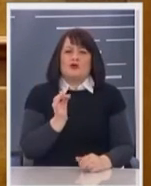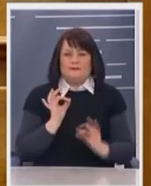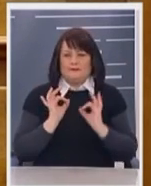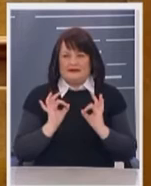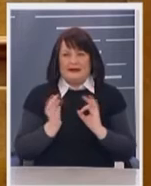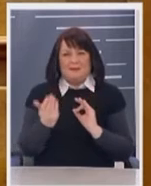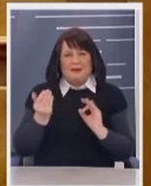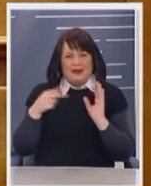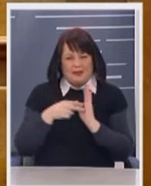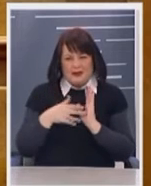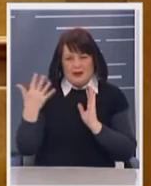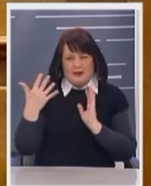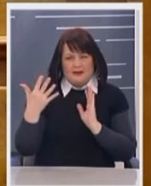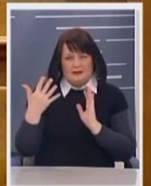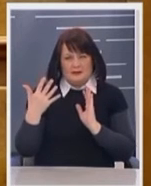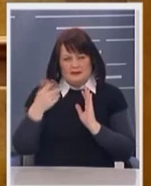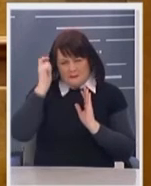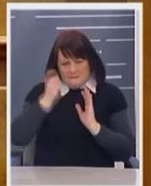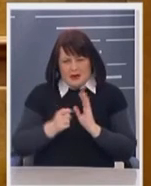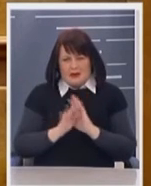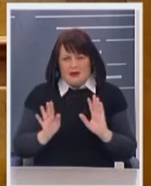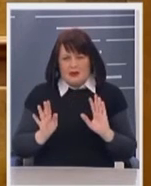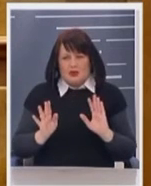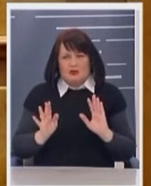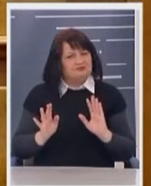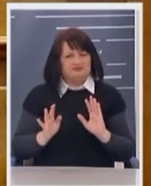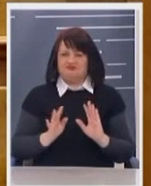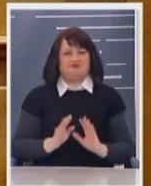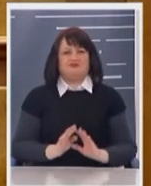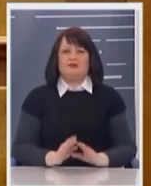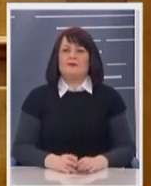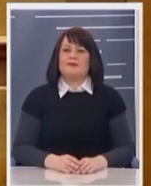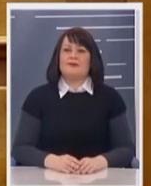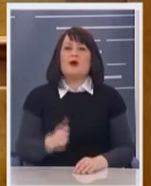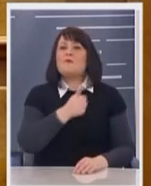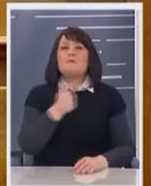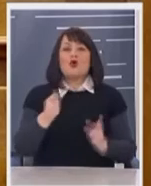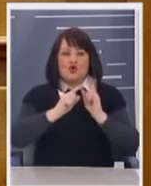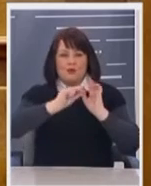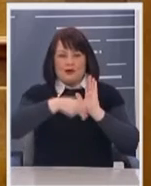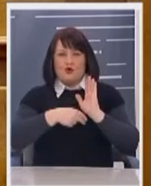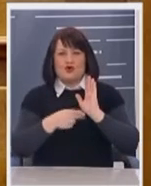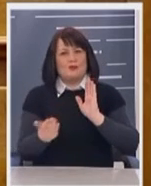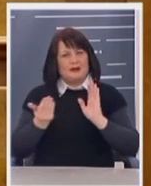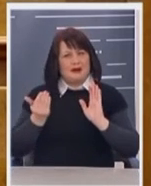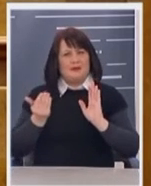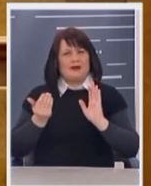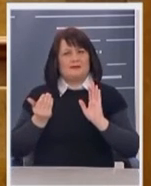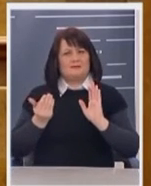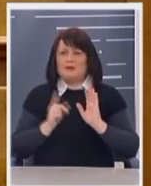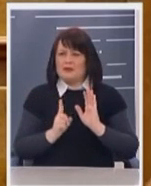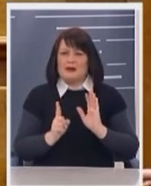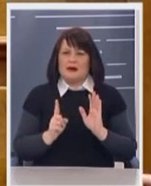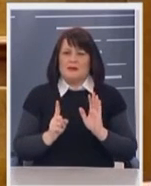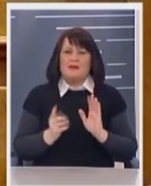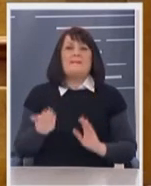πριν το 2015, αλλά δεν ήταν αδιανόητη μόνο την περίοδο των μνημονίων, ήταν και πριν από